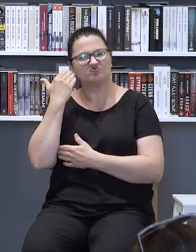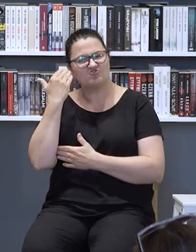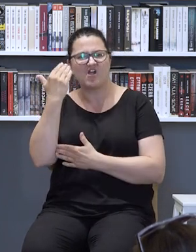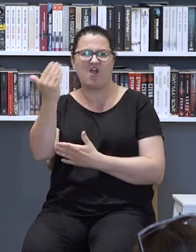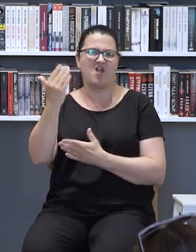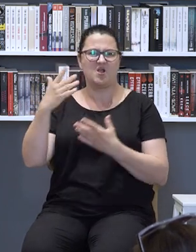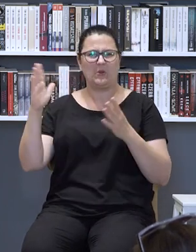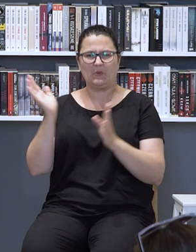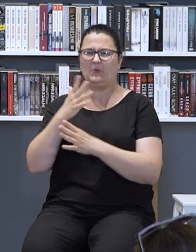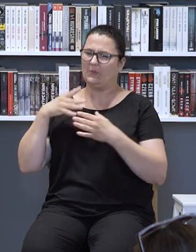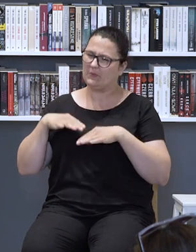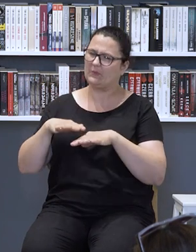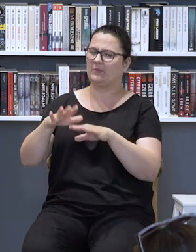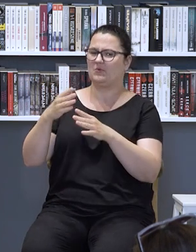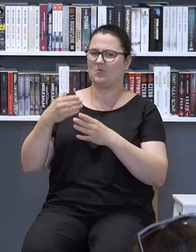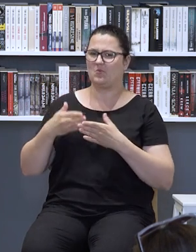wiatru. I